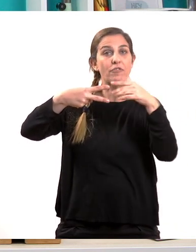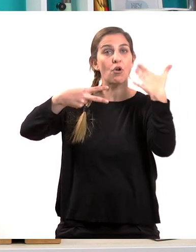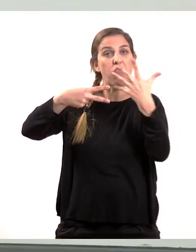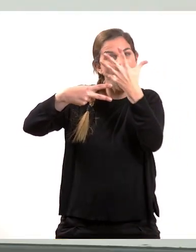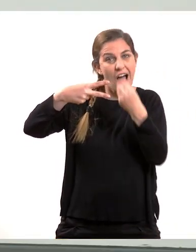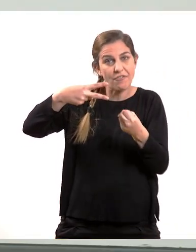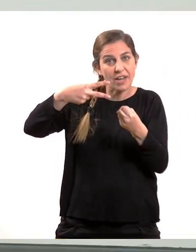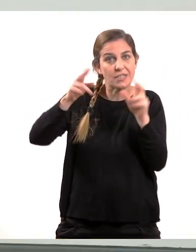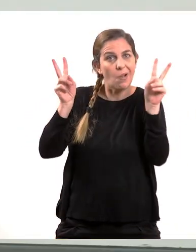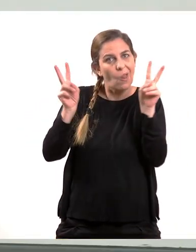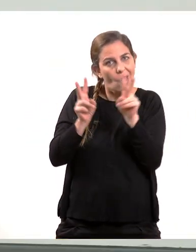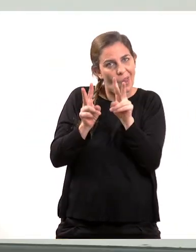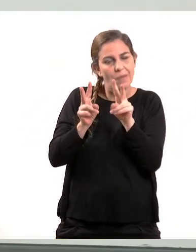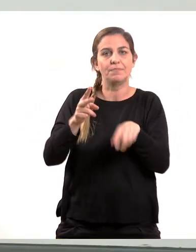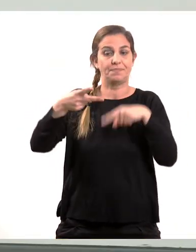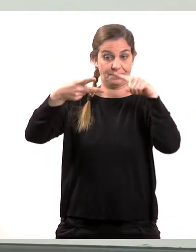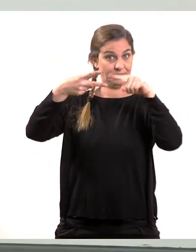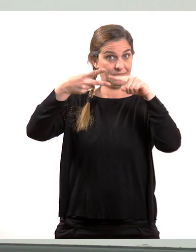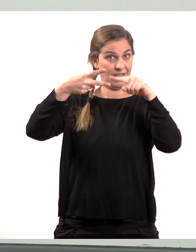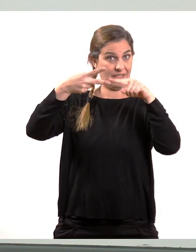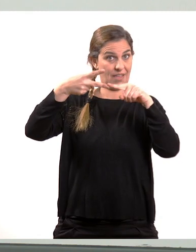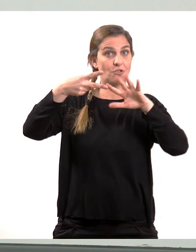Ομοιωτέως. Ο δεύτερος όρος είναι ο